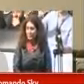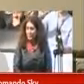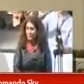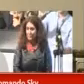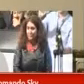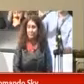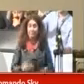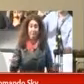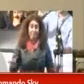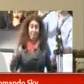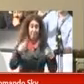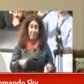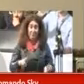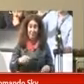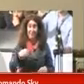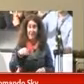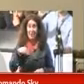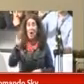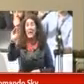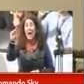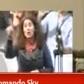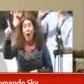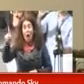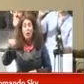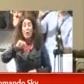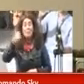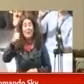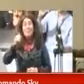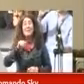E a questo punto chiederei a loro di sciacquarsi la bocca.